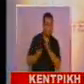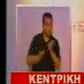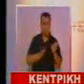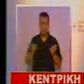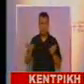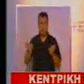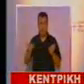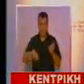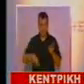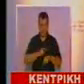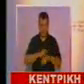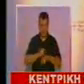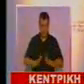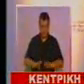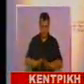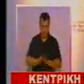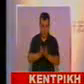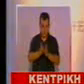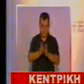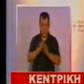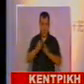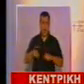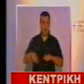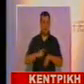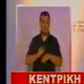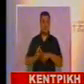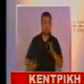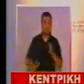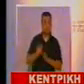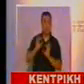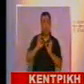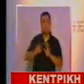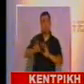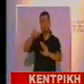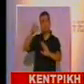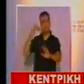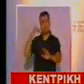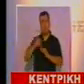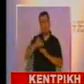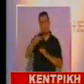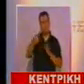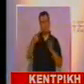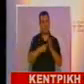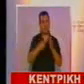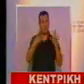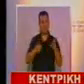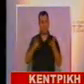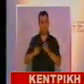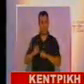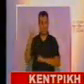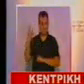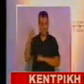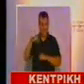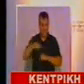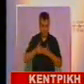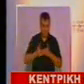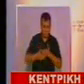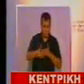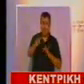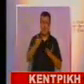Δεν διανύουμε περίοδο καπιταλιστικής ανάπτυξης όπως τη ζήσαμε στα χρόνια της μεταπολίτευσης. Διανύουμε περίοδο